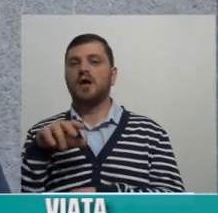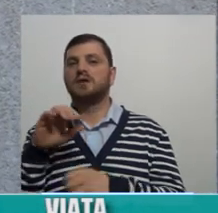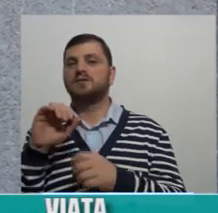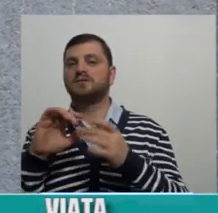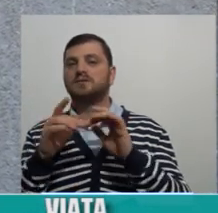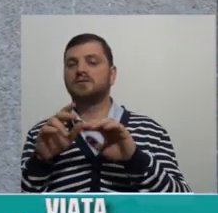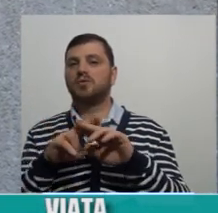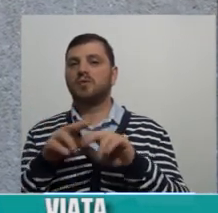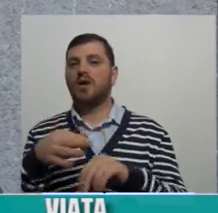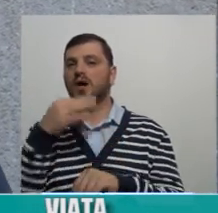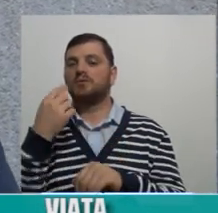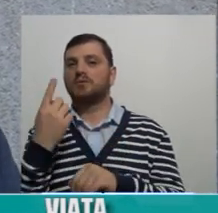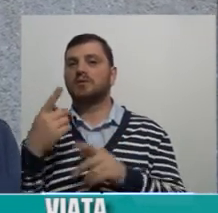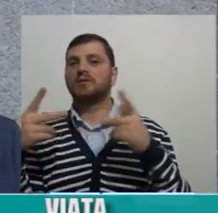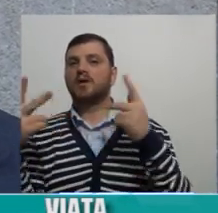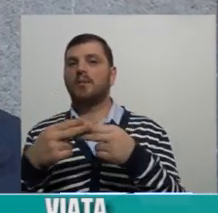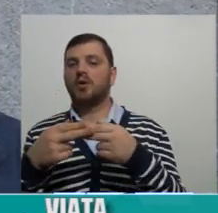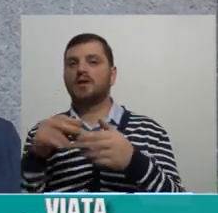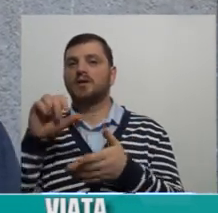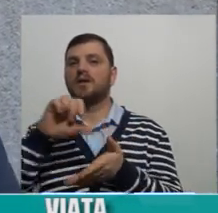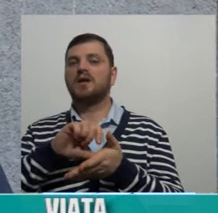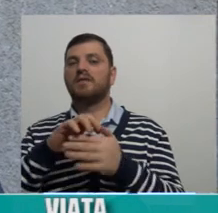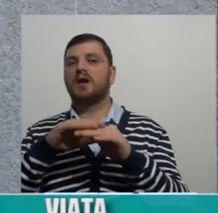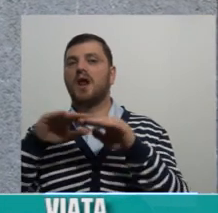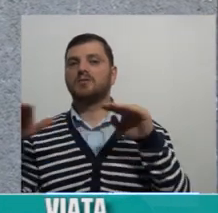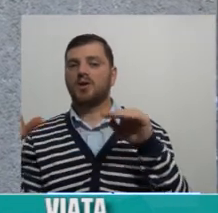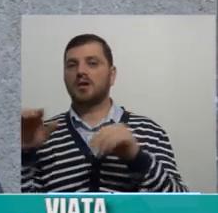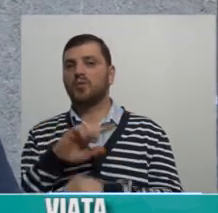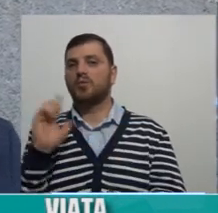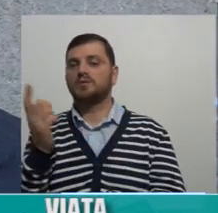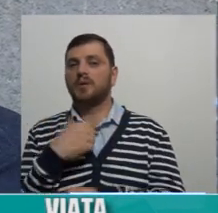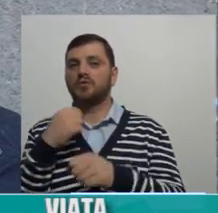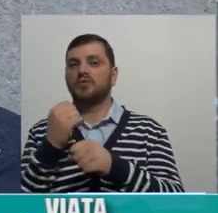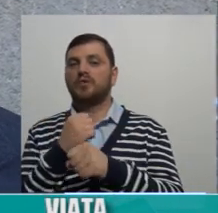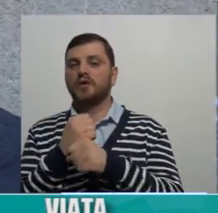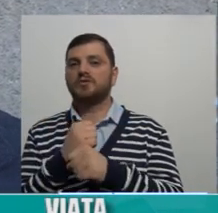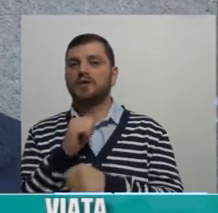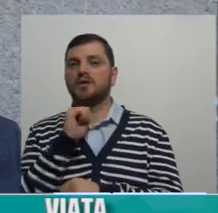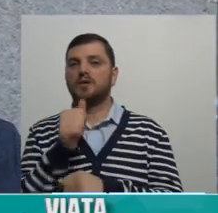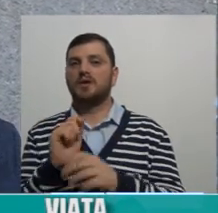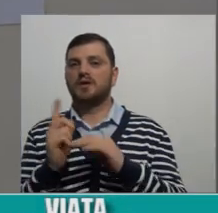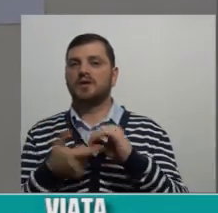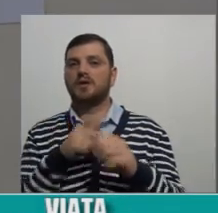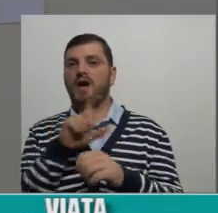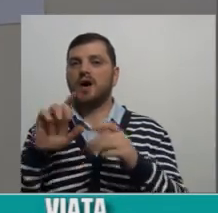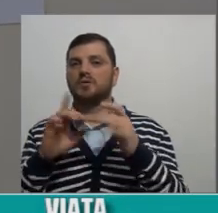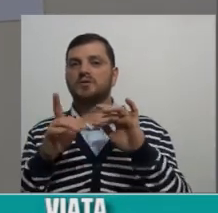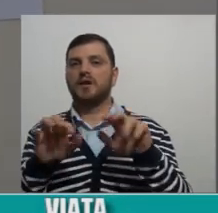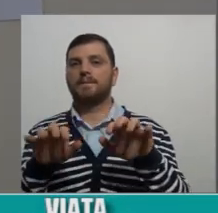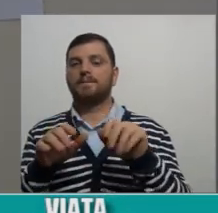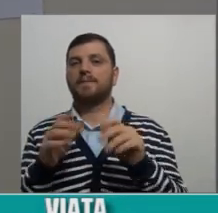N-a funcționat softul de dimineață, cum a fost și în faza 1, s-a blocat la nivel național. Nu s-a putut